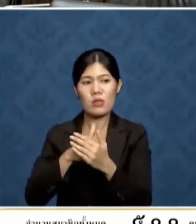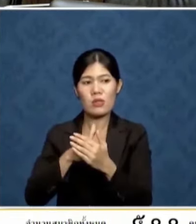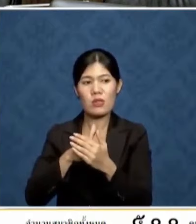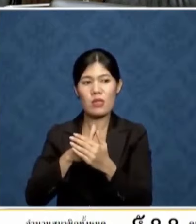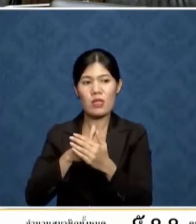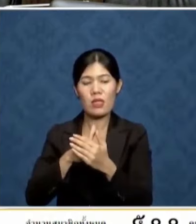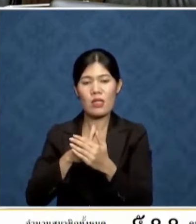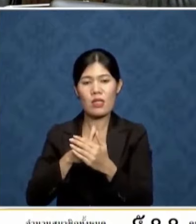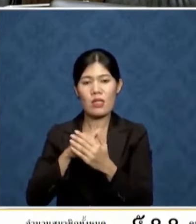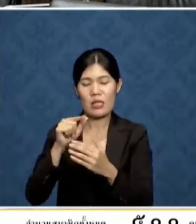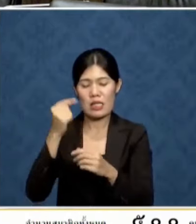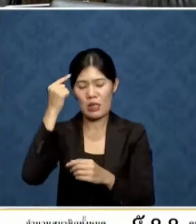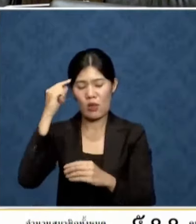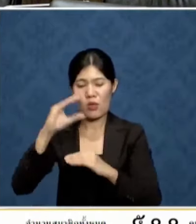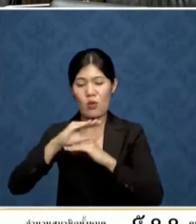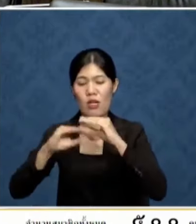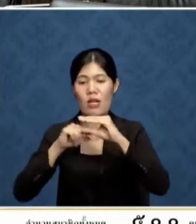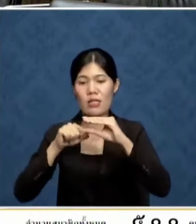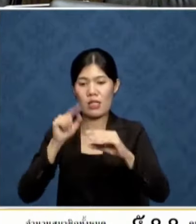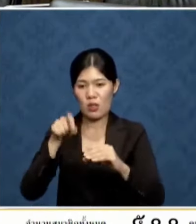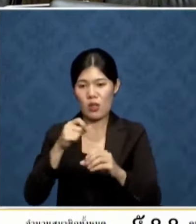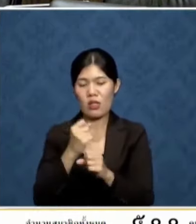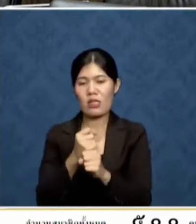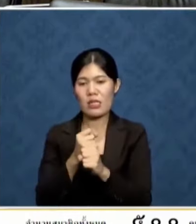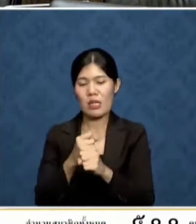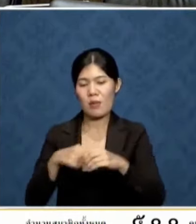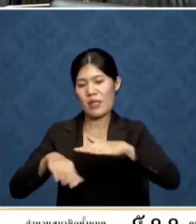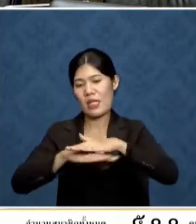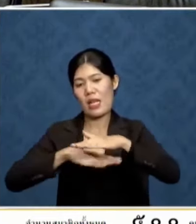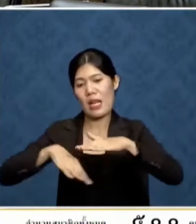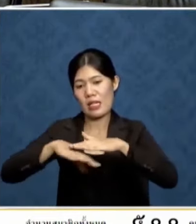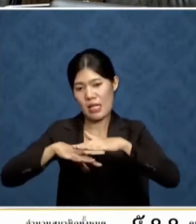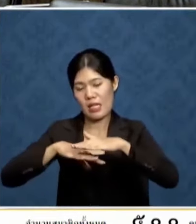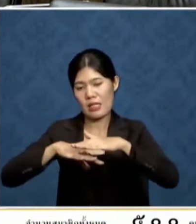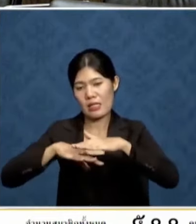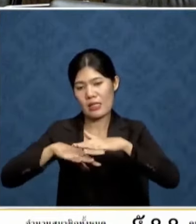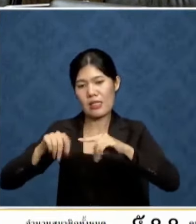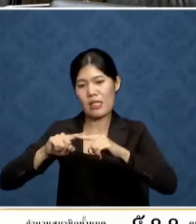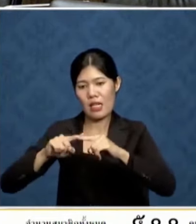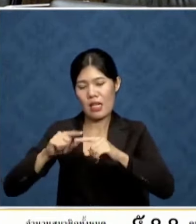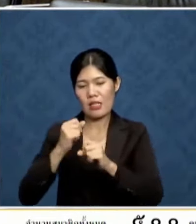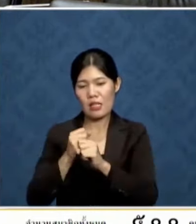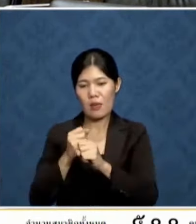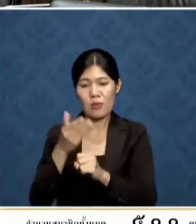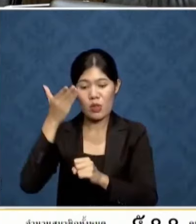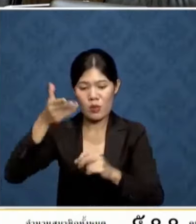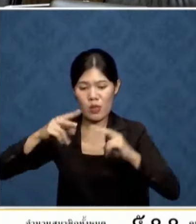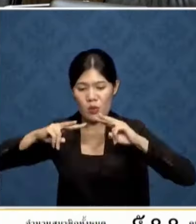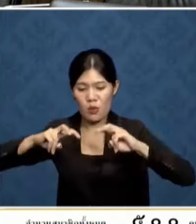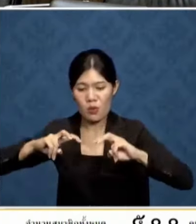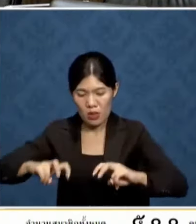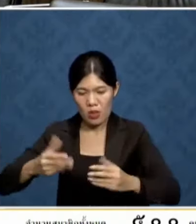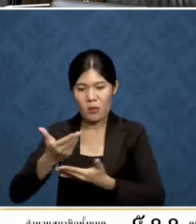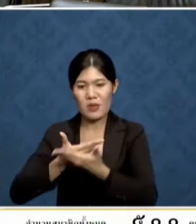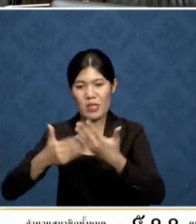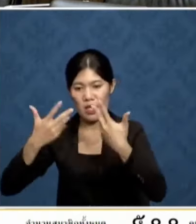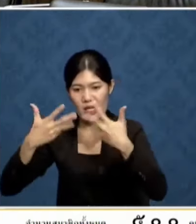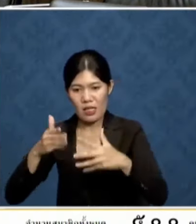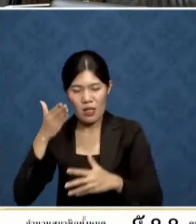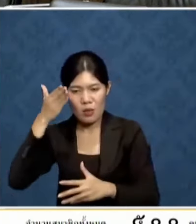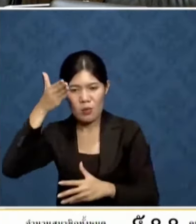โครงการที่จะสร้าง Dataเบสด้านแรงงานขึ้นมาแต่ผมไม่ได้อยากเห็นการสร้างแต่ฐานข้อมูลนะครับแต่เราต้องนำมาวิเคราะห์พิจารณารพยากรสถานการณ์